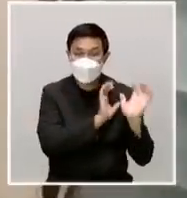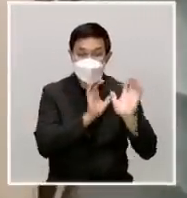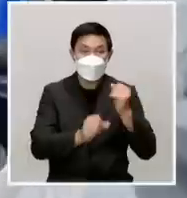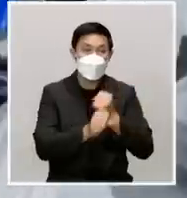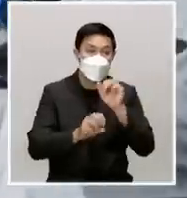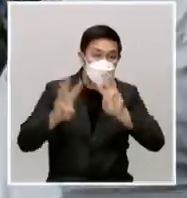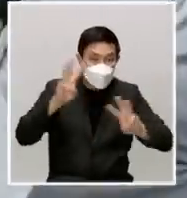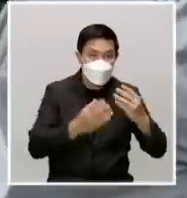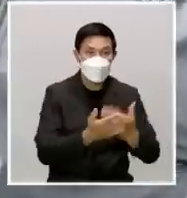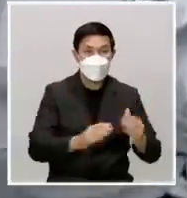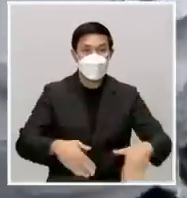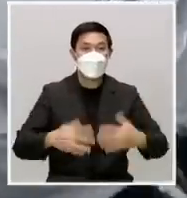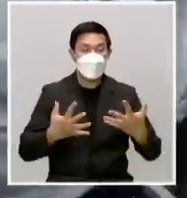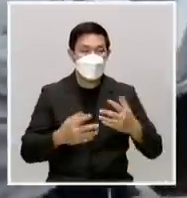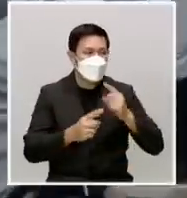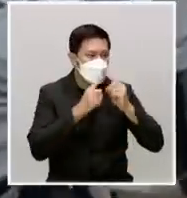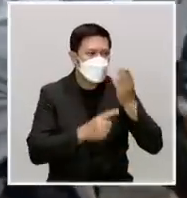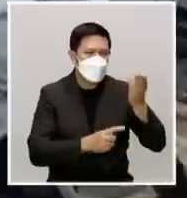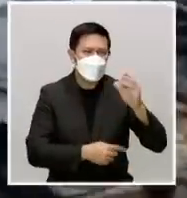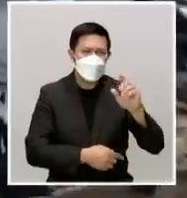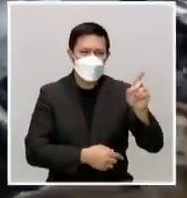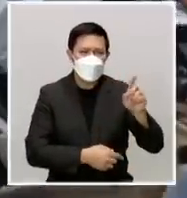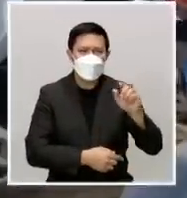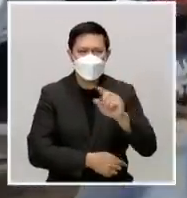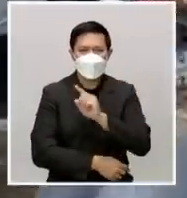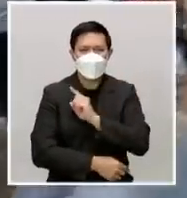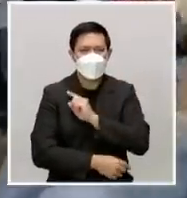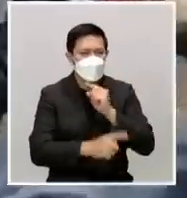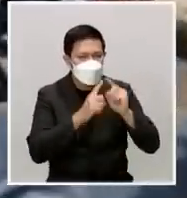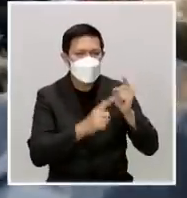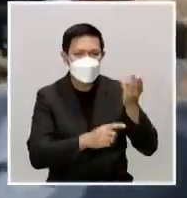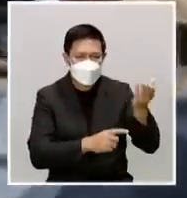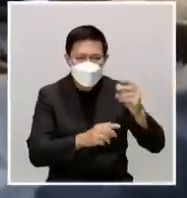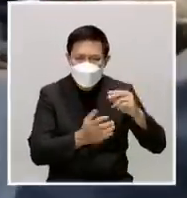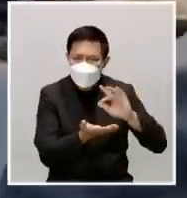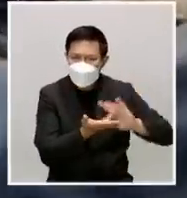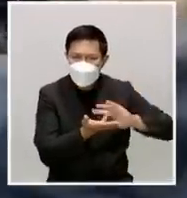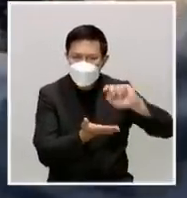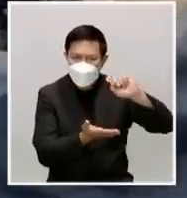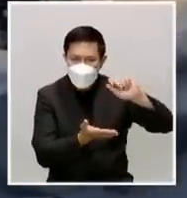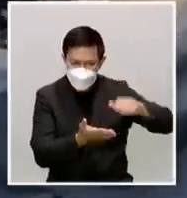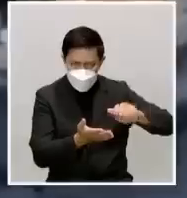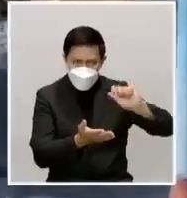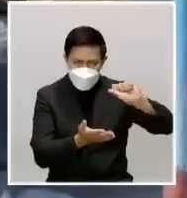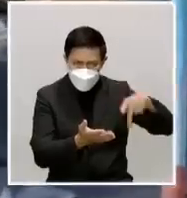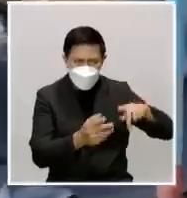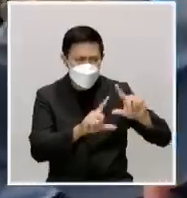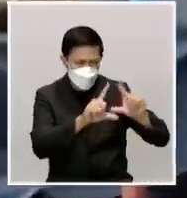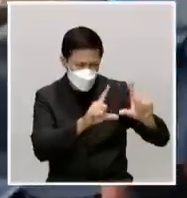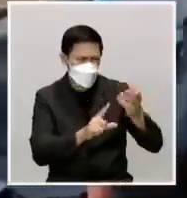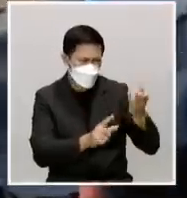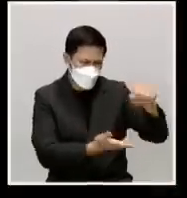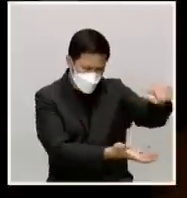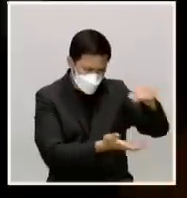ขาดรายได้ก็เลยติดต่อไปยังสจ.ทองใบนะคะก็พูดคุยกันผ่านทางแอปพลิเคชัน LINE ขอให้ช่วยเหลือด้านอาหาร